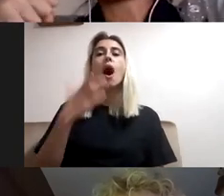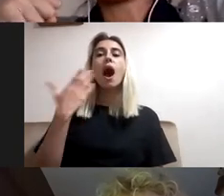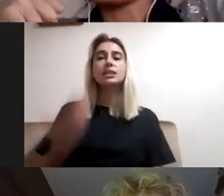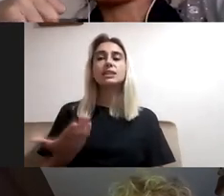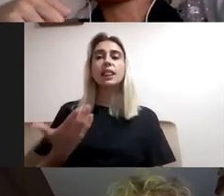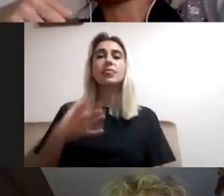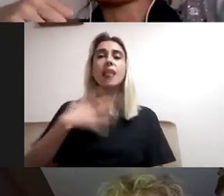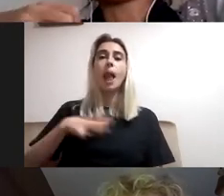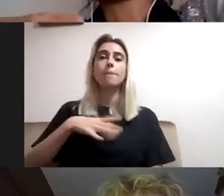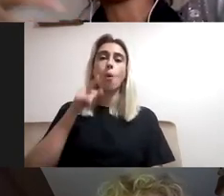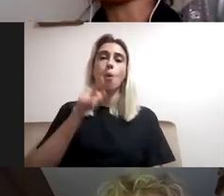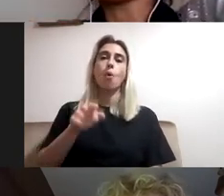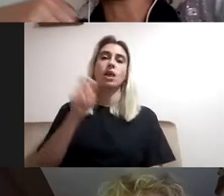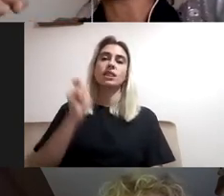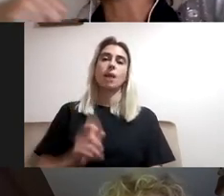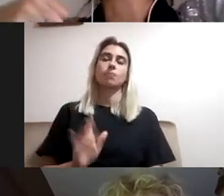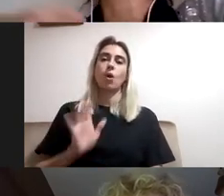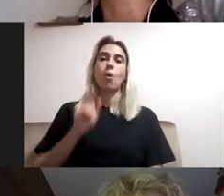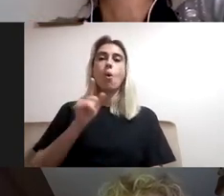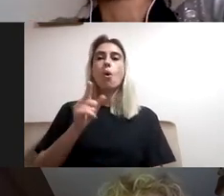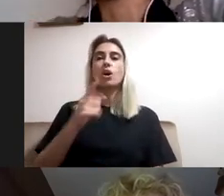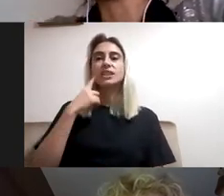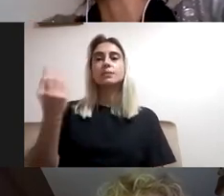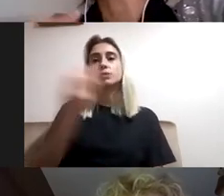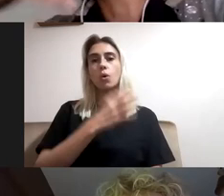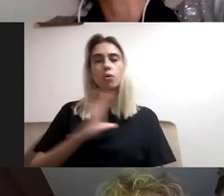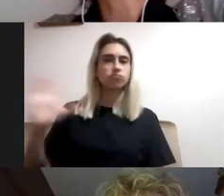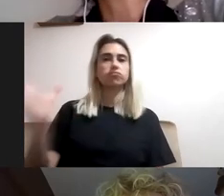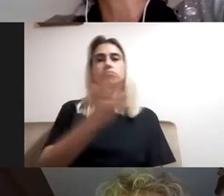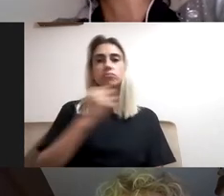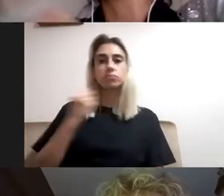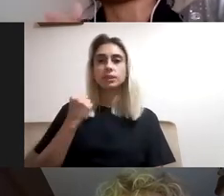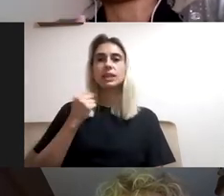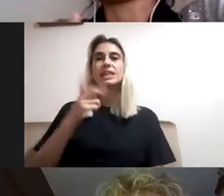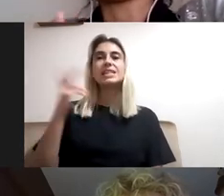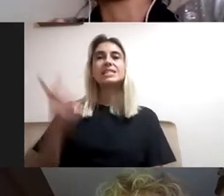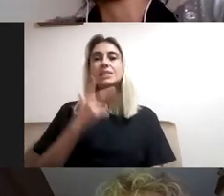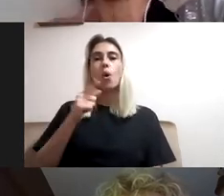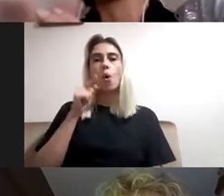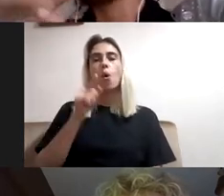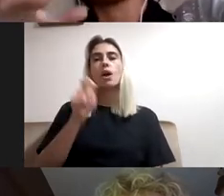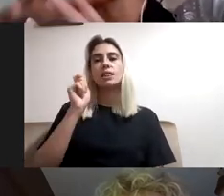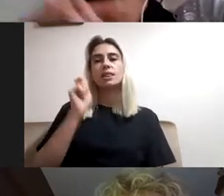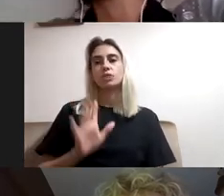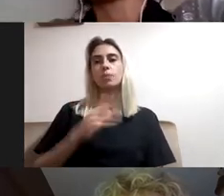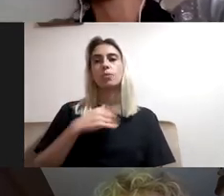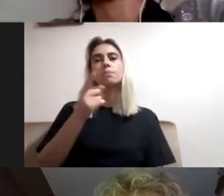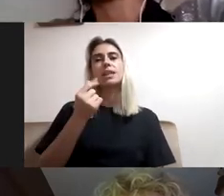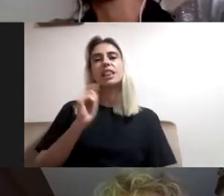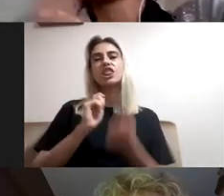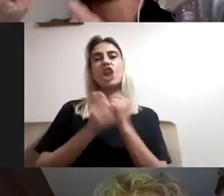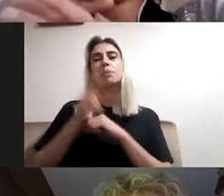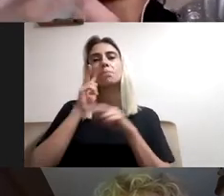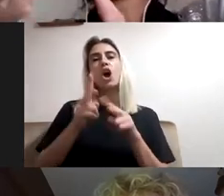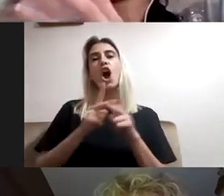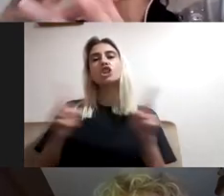talebi yaratacak. Yani işin kısmını onlar söküp alacaklar ve hızlı ivmeyi onlar sağlayacak. Benim biraz burada biraz değişik bir bakış açım var. Böyle